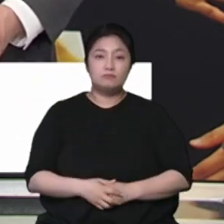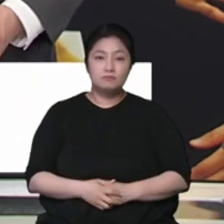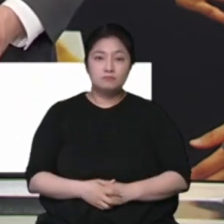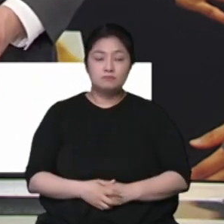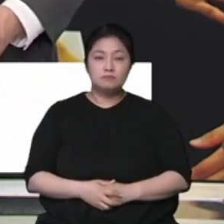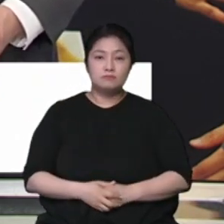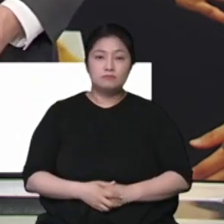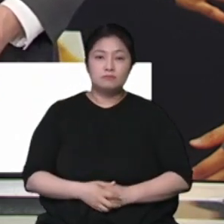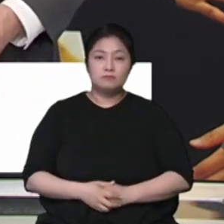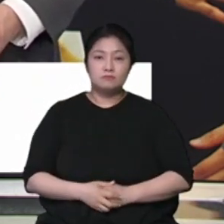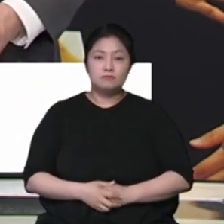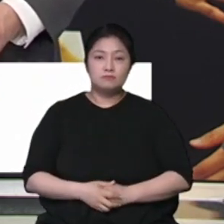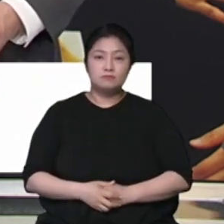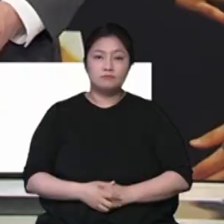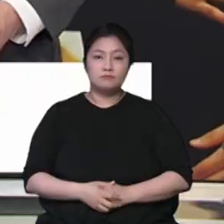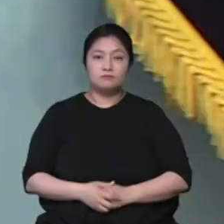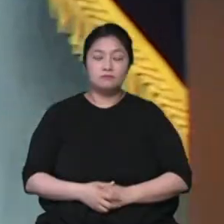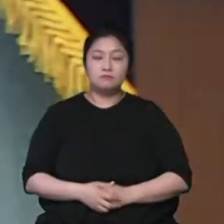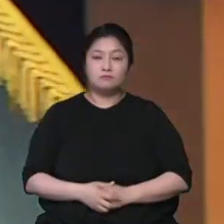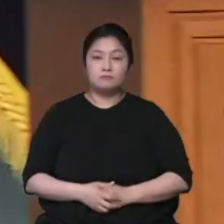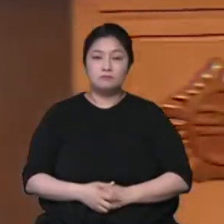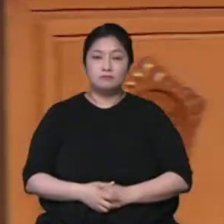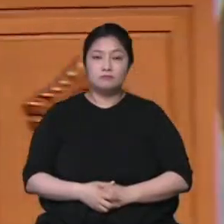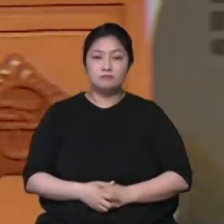기자의 보도입니다.